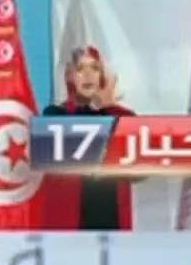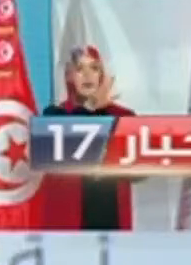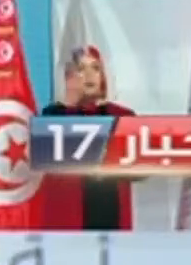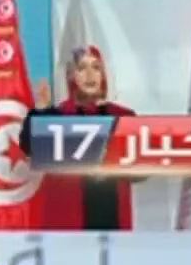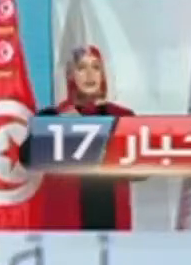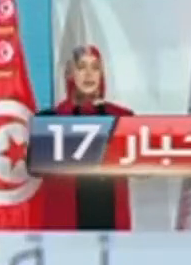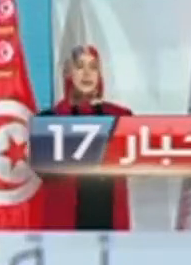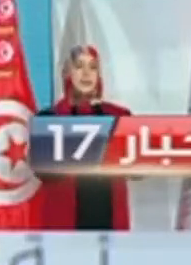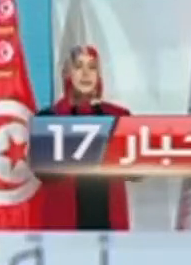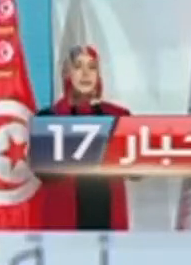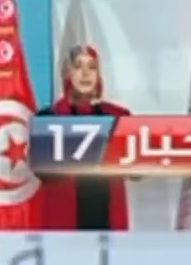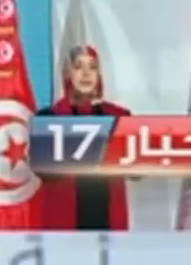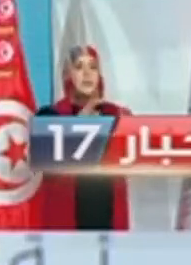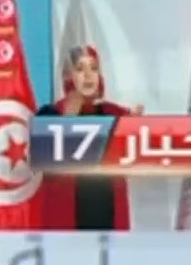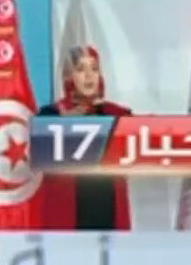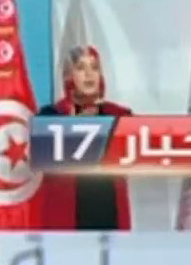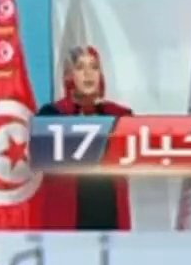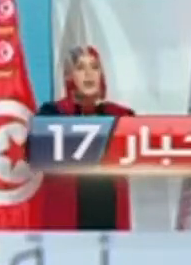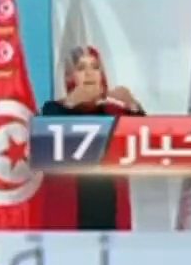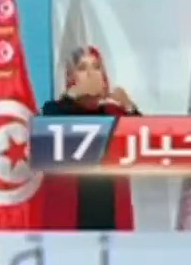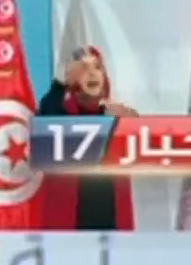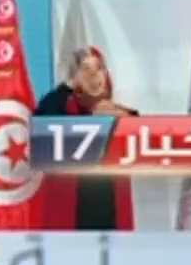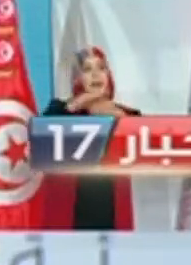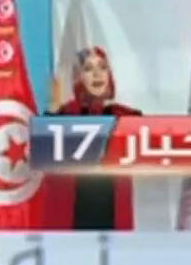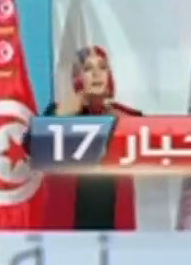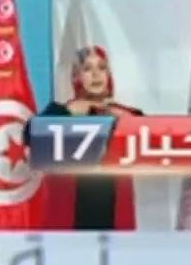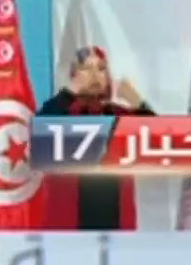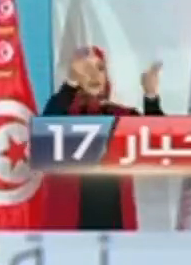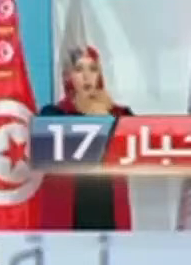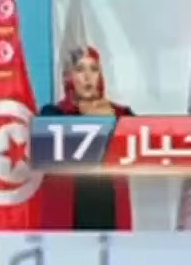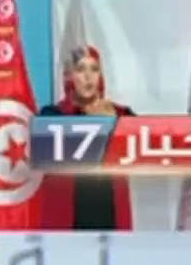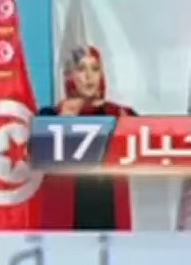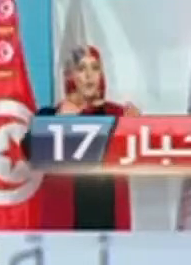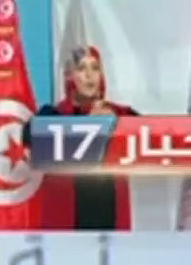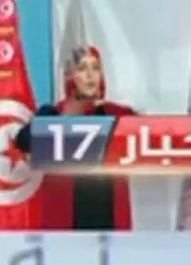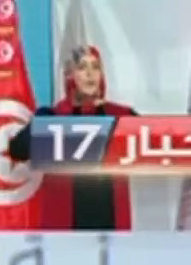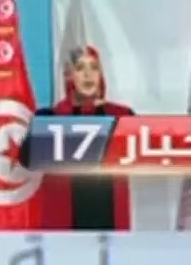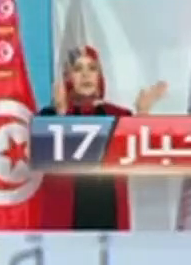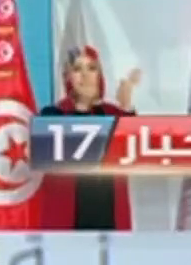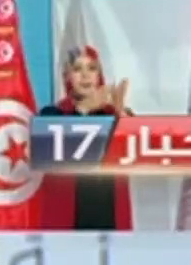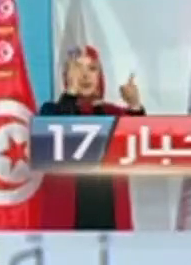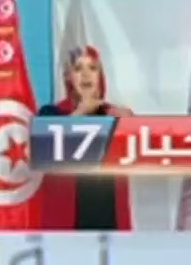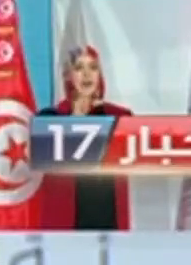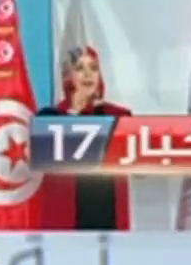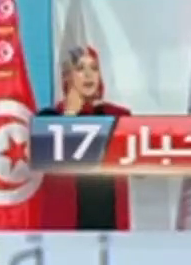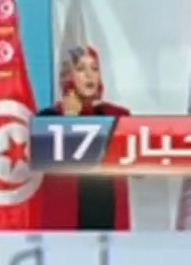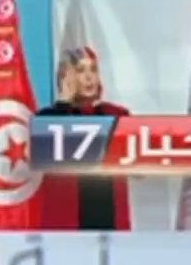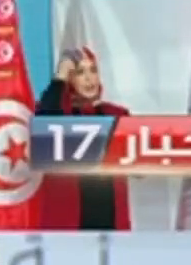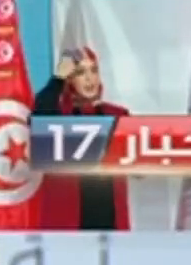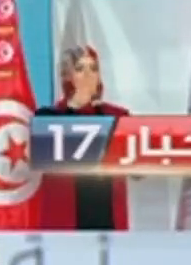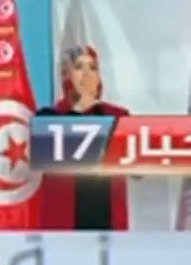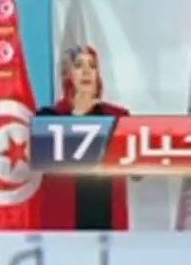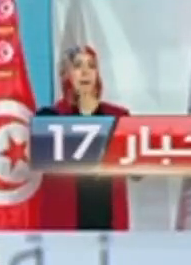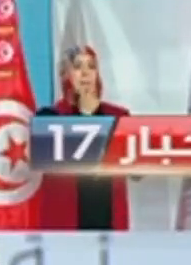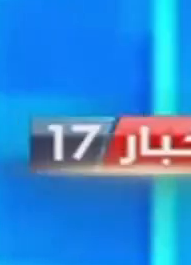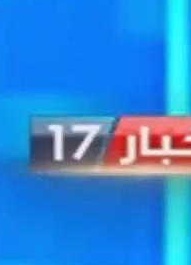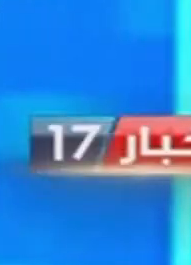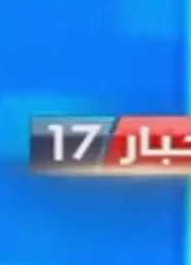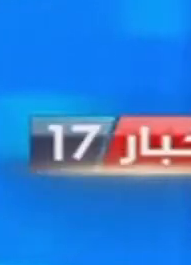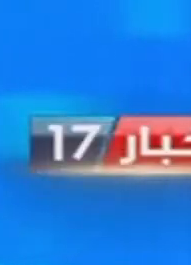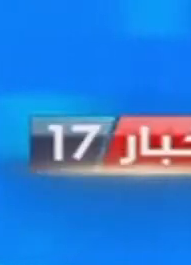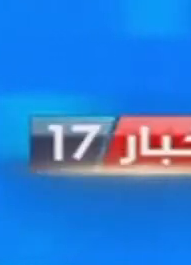1 فيفري 2023، وتتولى الهيئة التصريح بالنتائج يتجاوز يوم السبت 4 مارس 2023.